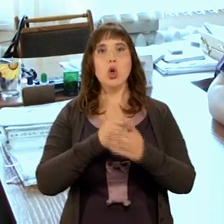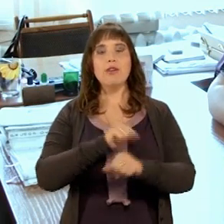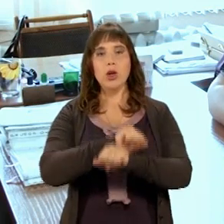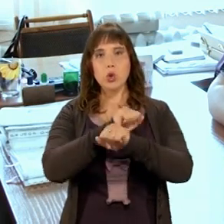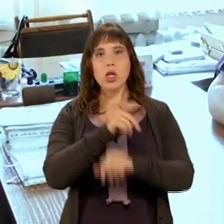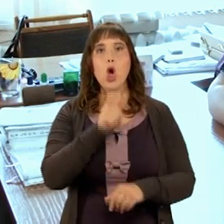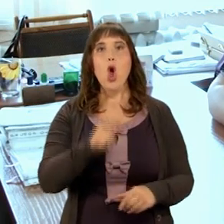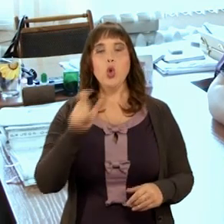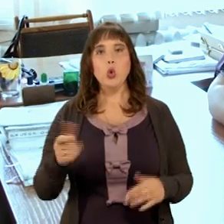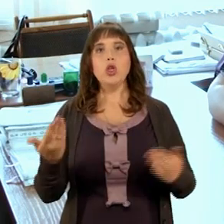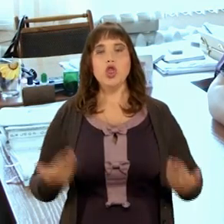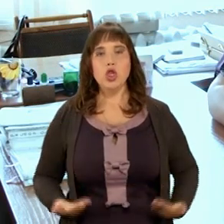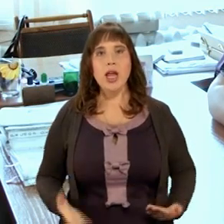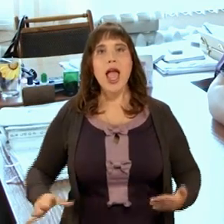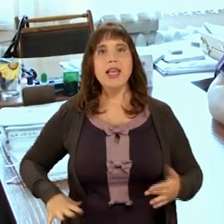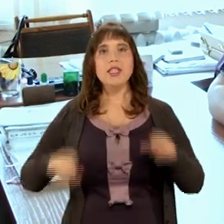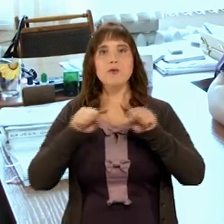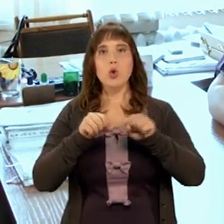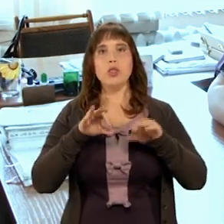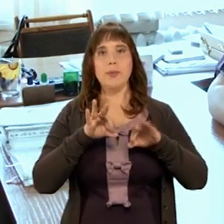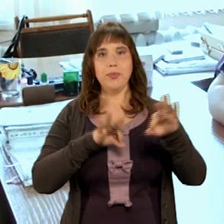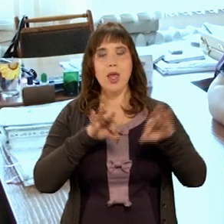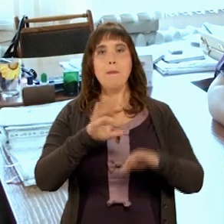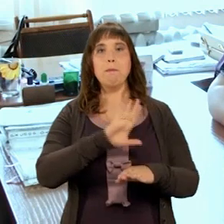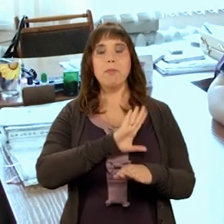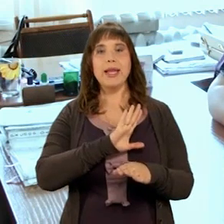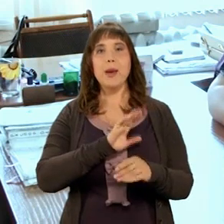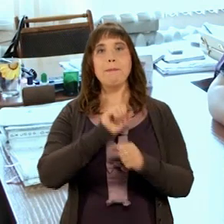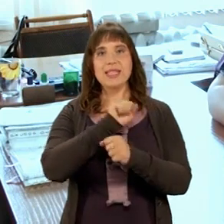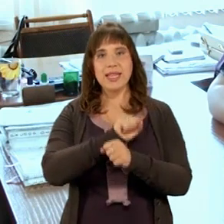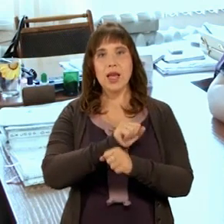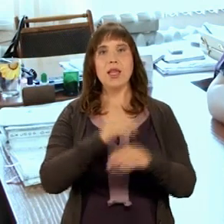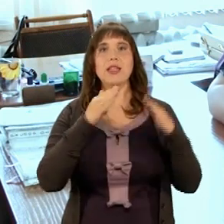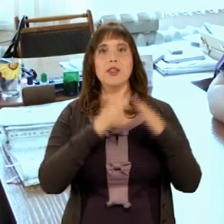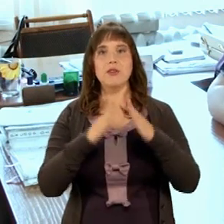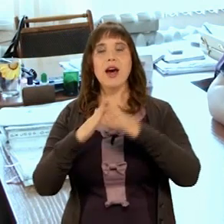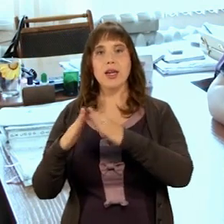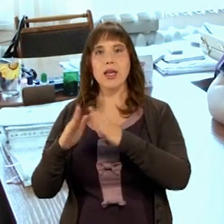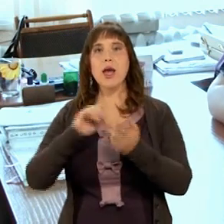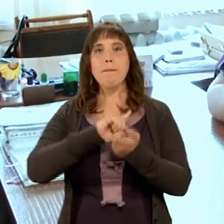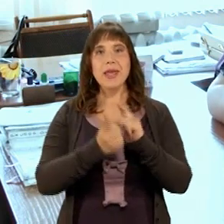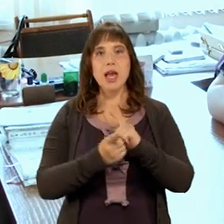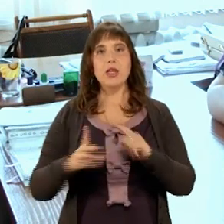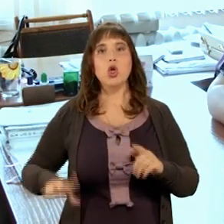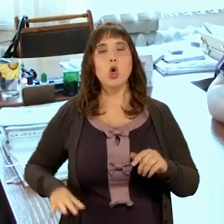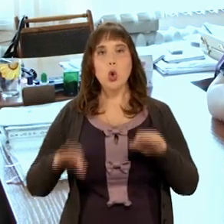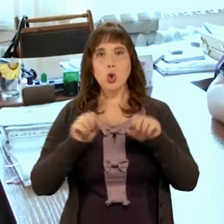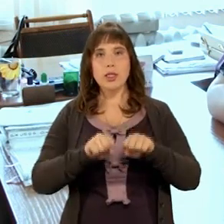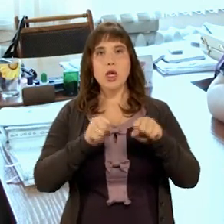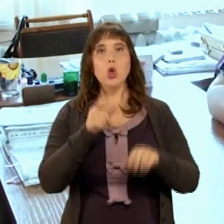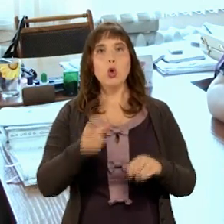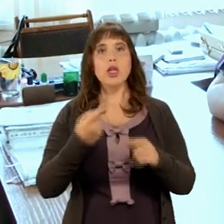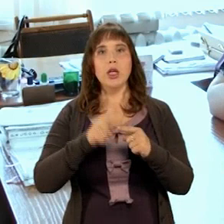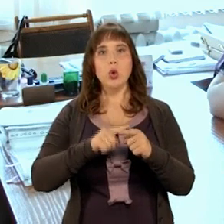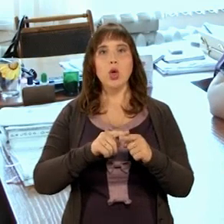революции люди здесь жили извозом. Здесь были постоялые дворы, здесь менялись лошади. То есть те люди, кто ехал